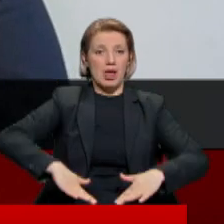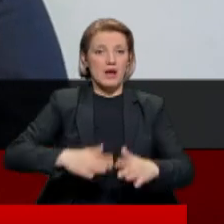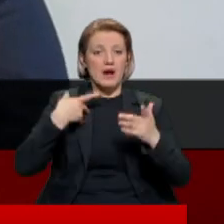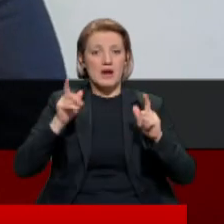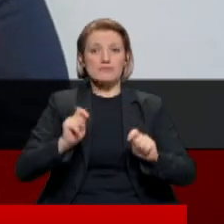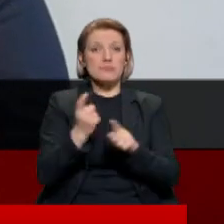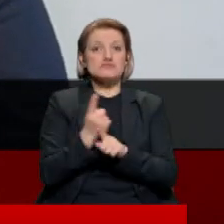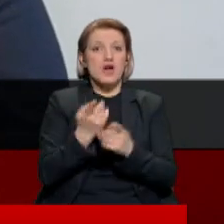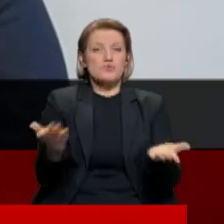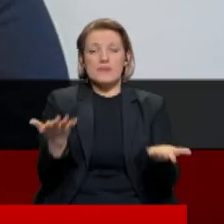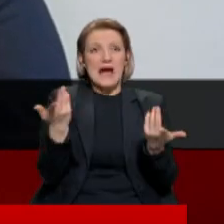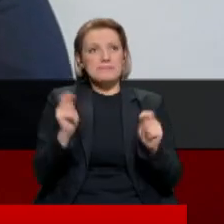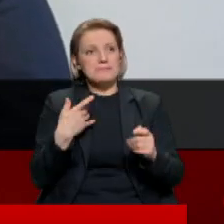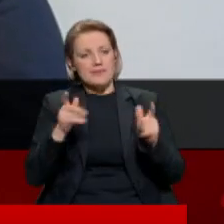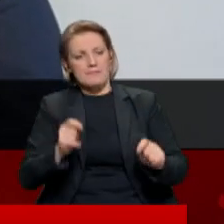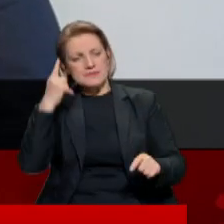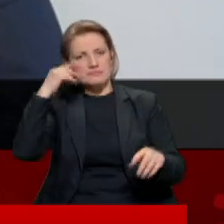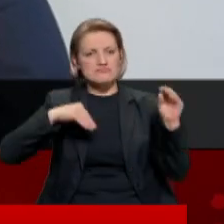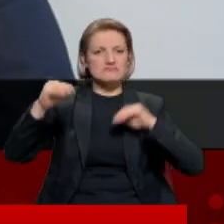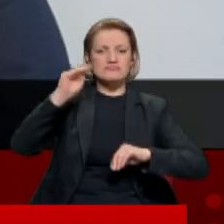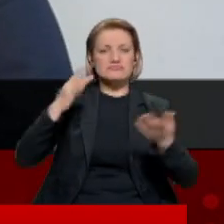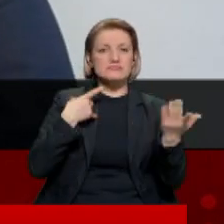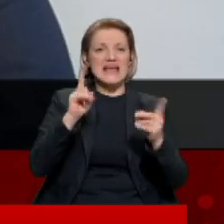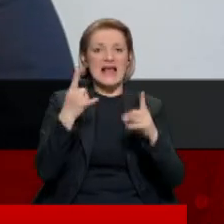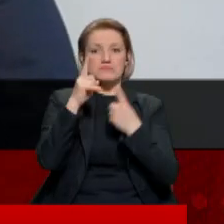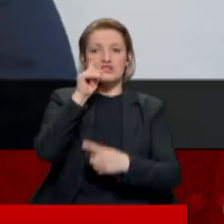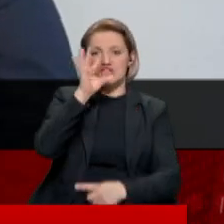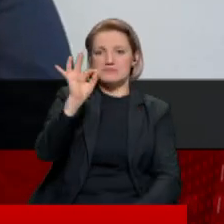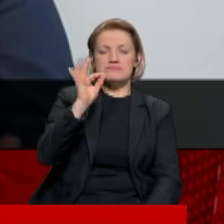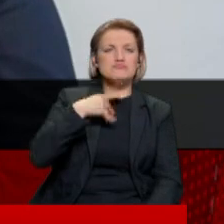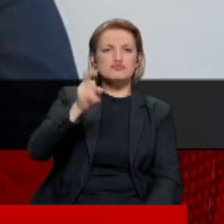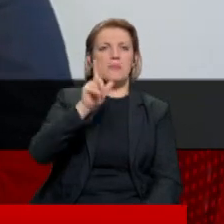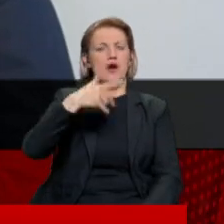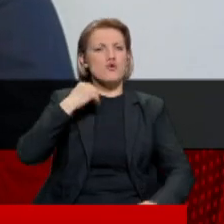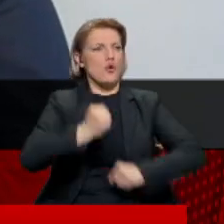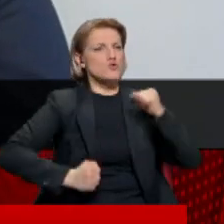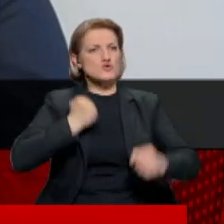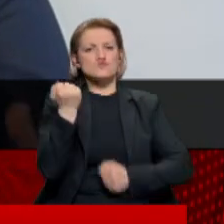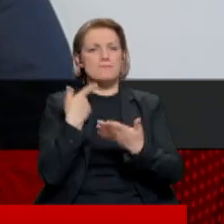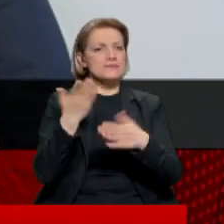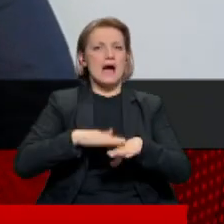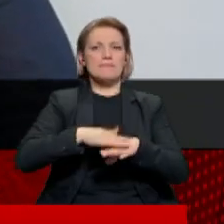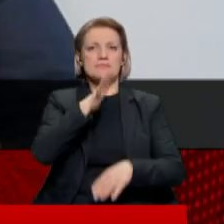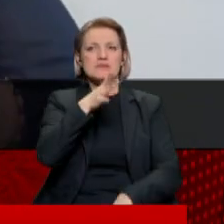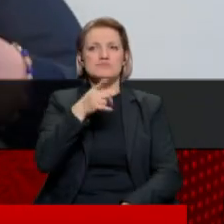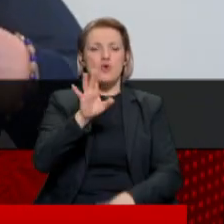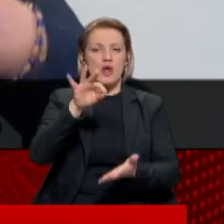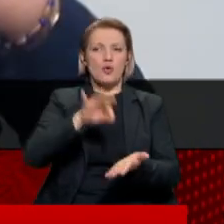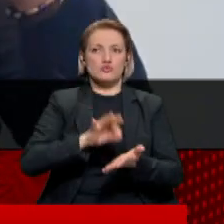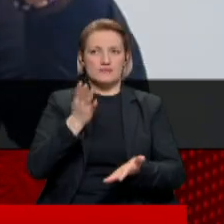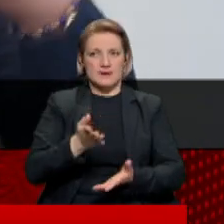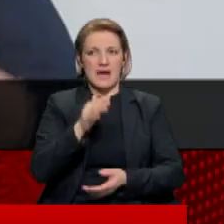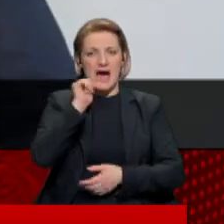yok. Yani nasıl yapayım, nasıl yapayım? Bir yetkili bulmam lazımdı. Koştum, ne yapabilirim? Tabii ki o böyle bir konumda her